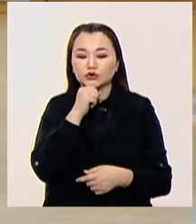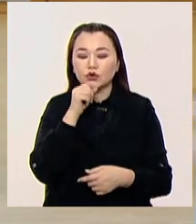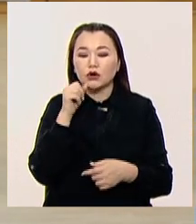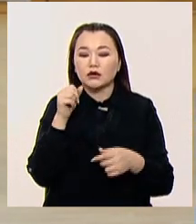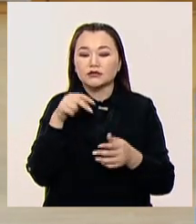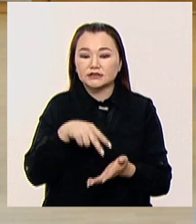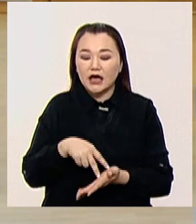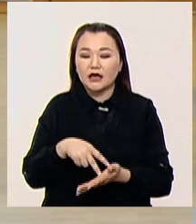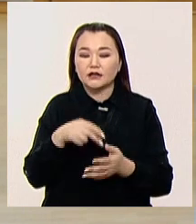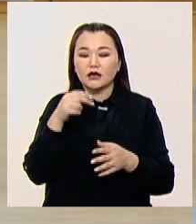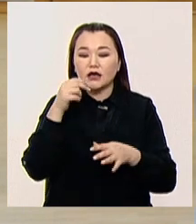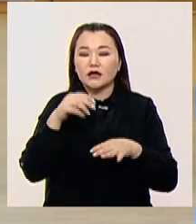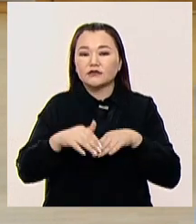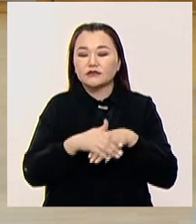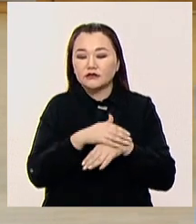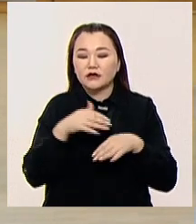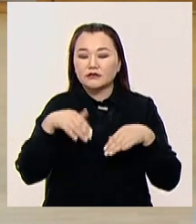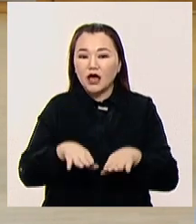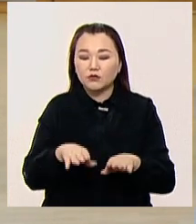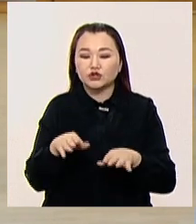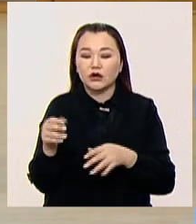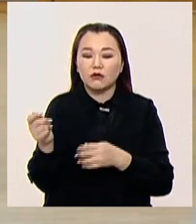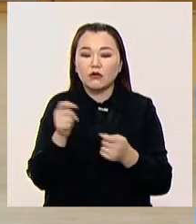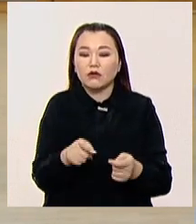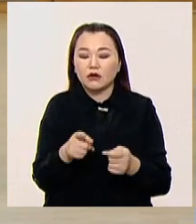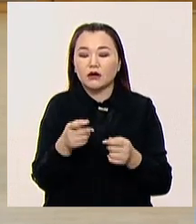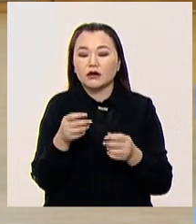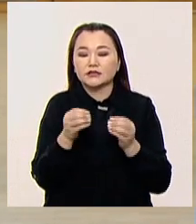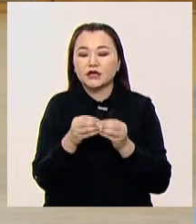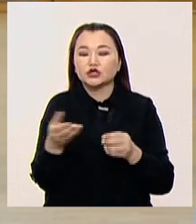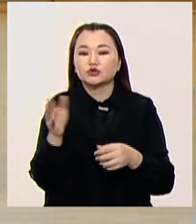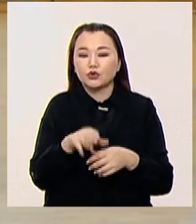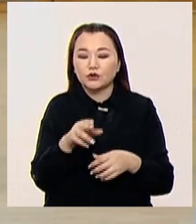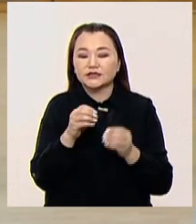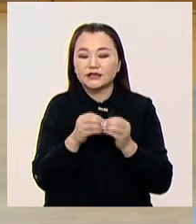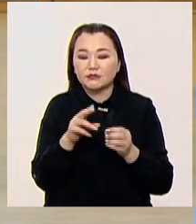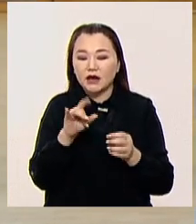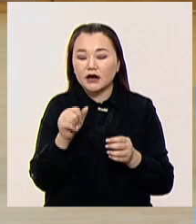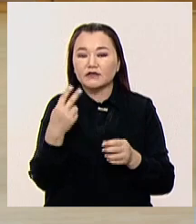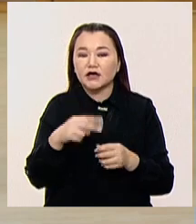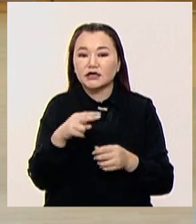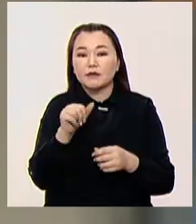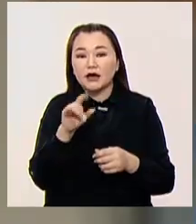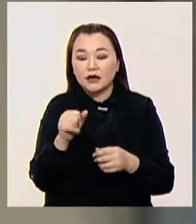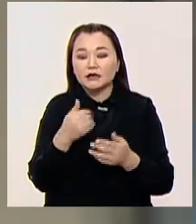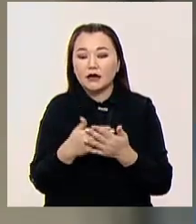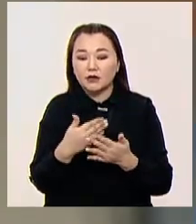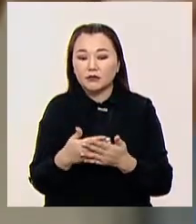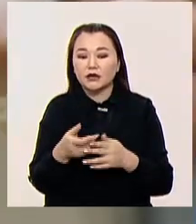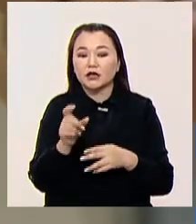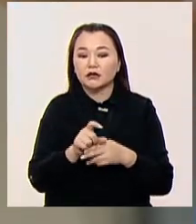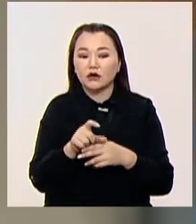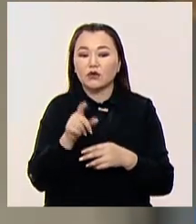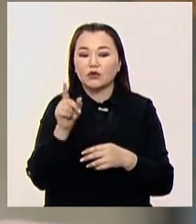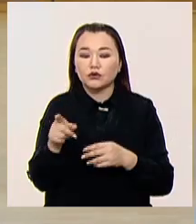тұрады ғой, тапочканы сатады да, ол әкелген тапочкасы енді 10 тапочка, 10 пар болсын, 20 пар болсын да, сол үшін